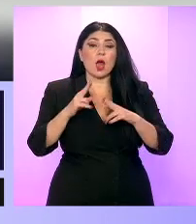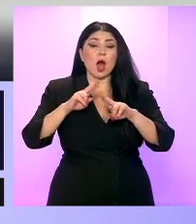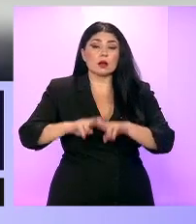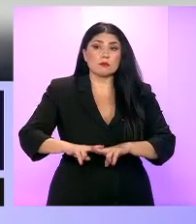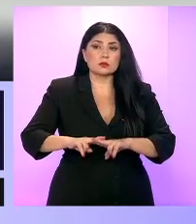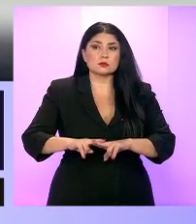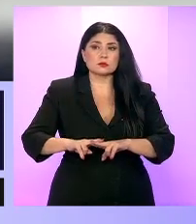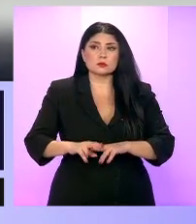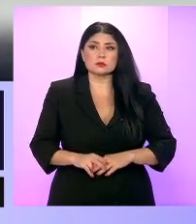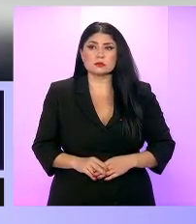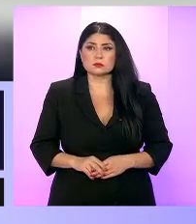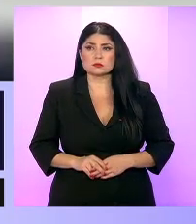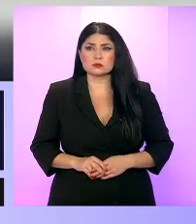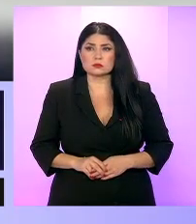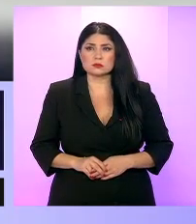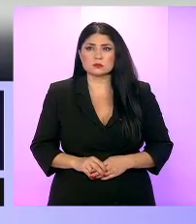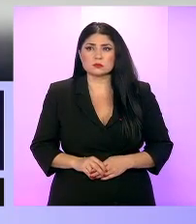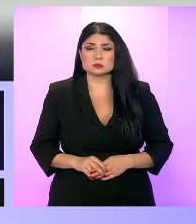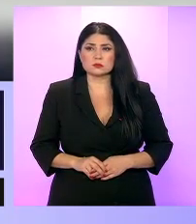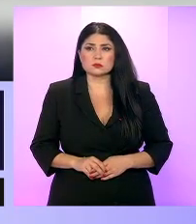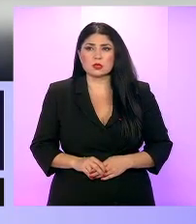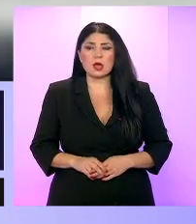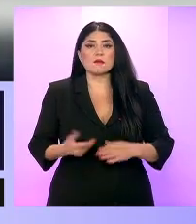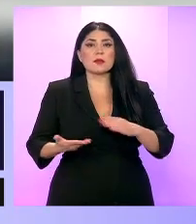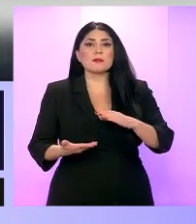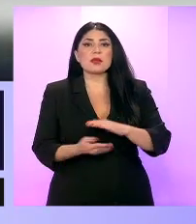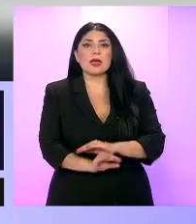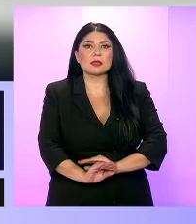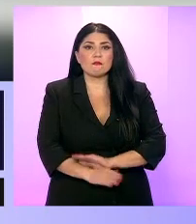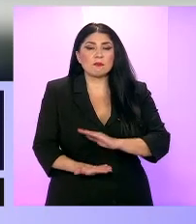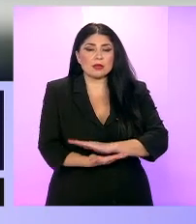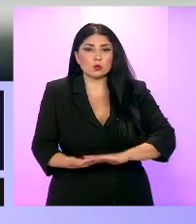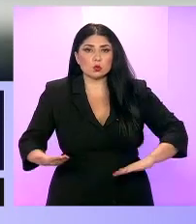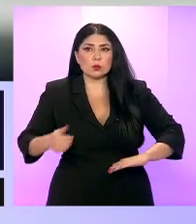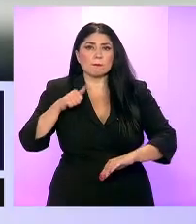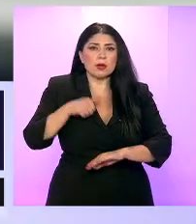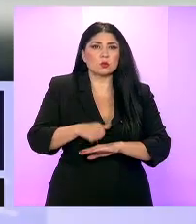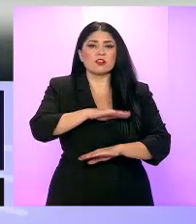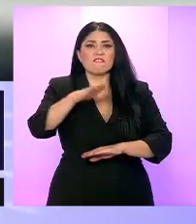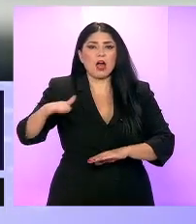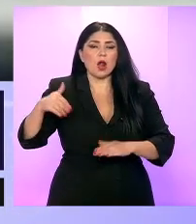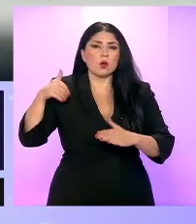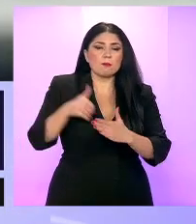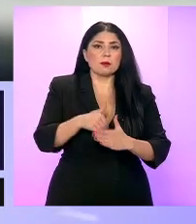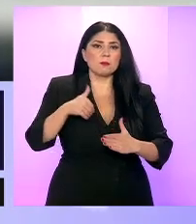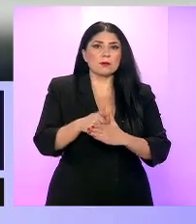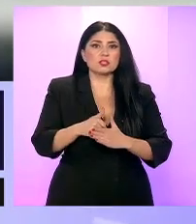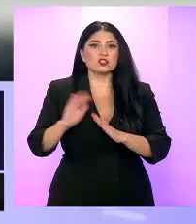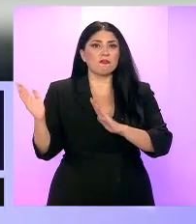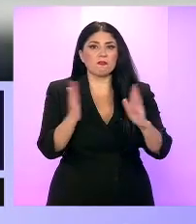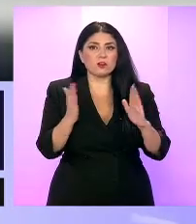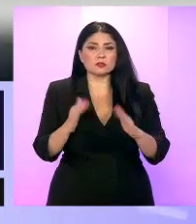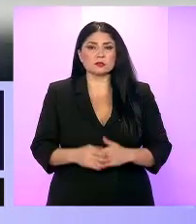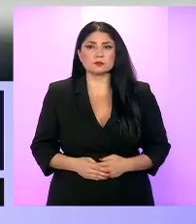stea practic pe teren solid, pe fundul apei, bătută mereu de valuri și de vânt,